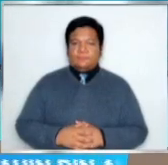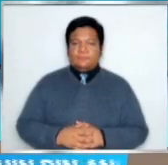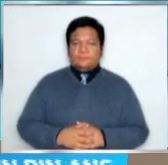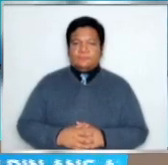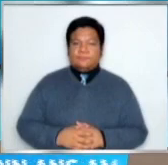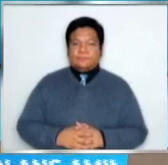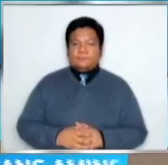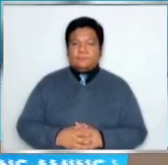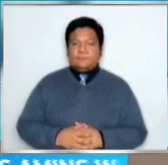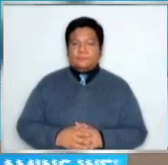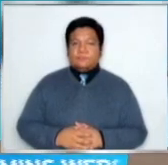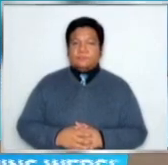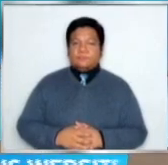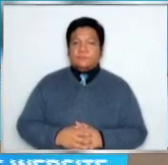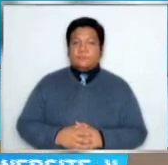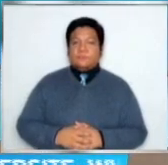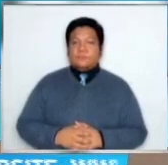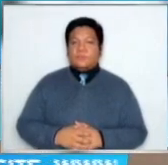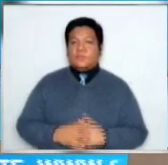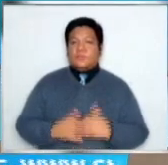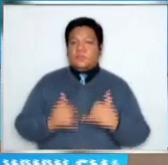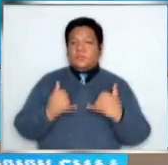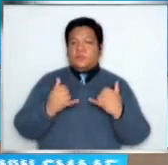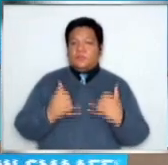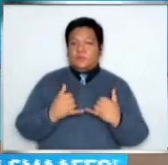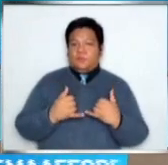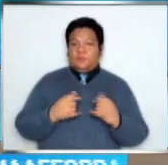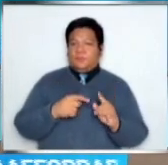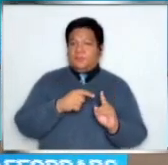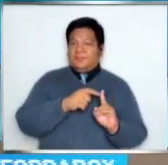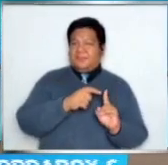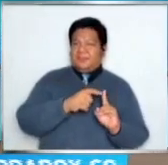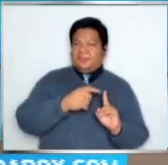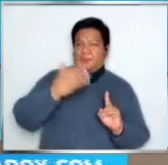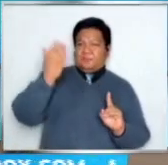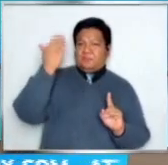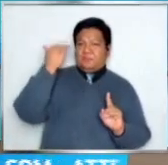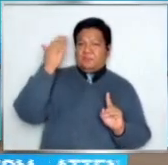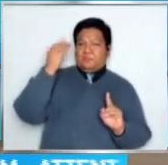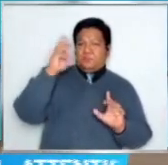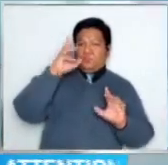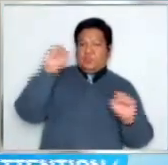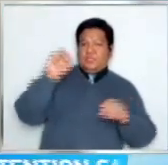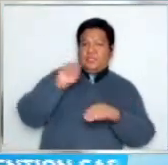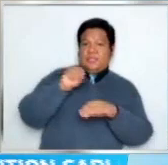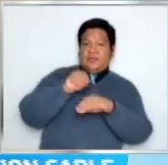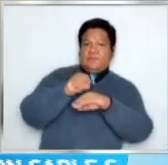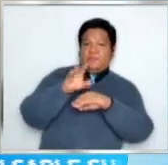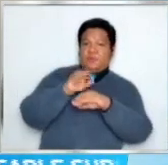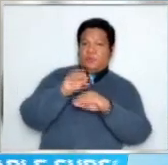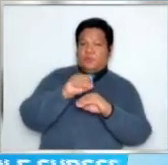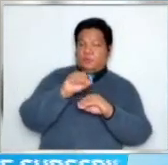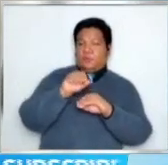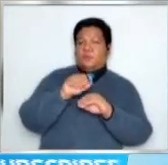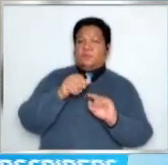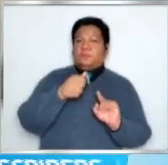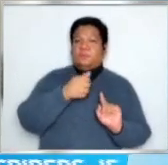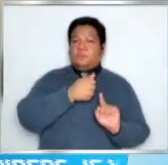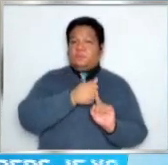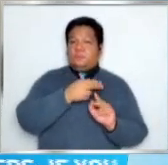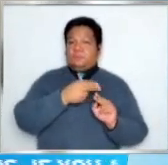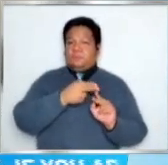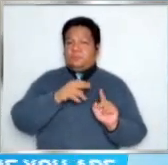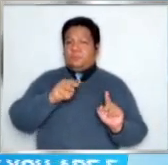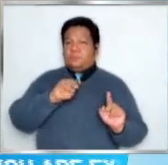Makikipagtulungan daw sa Senate Blue Ribbon Committee si dating Presidential Economic Adviser Michael Yang. Sa pahayag na ipinadaan sa kanyang abogadong si Attorney